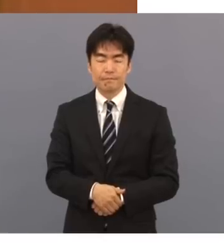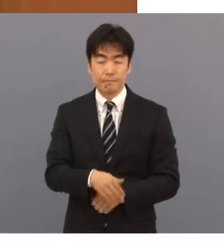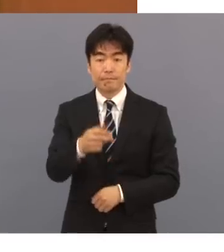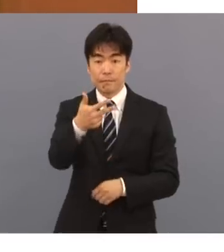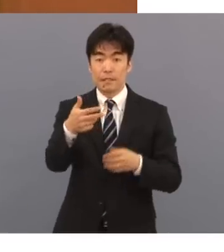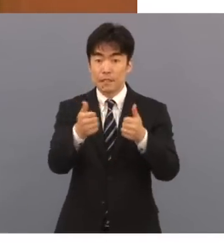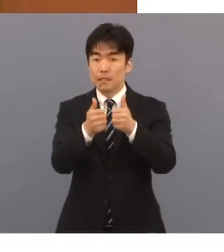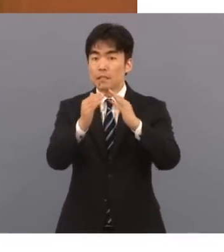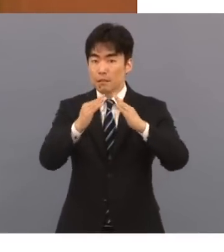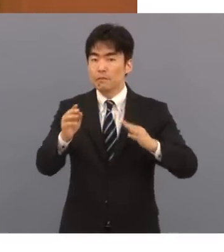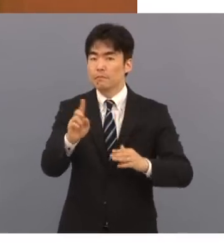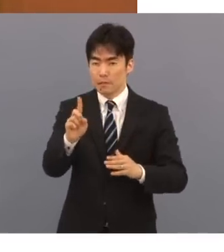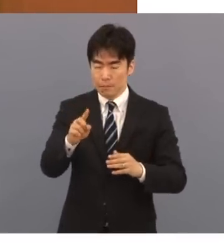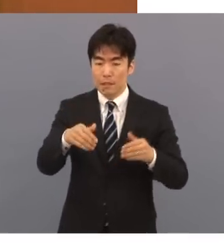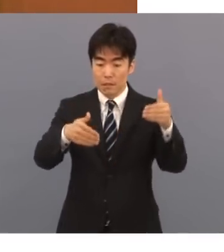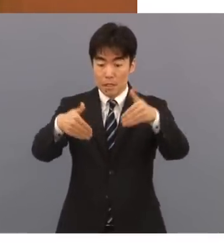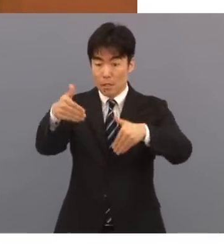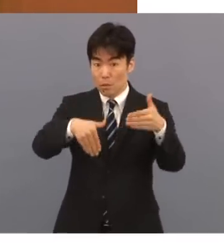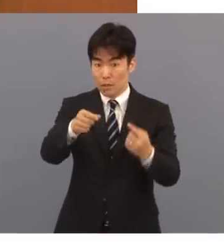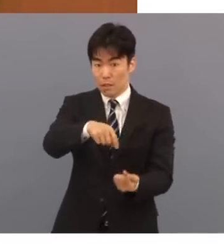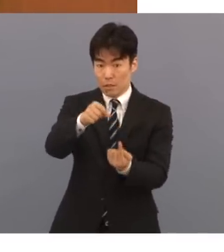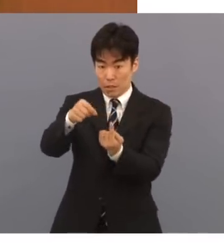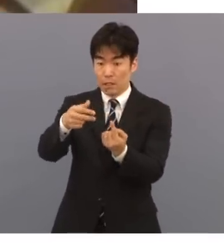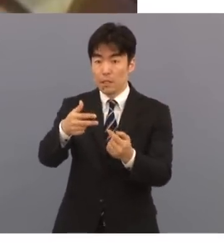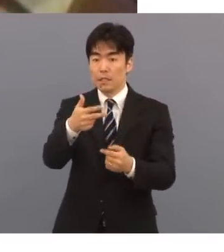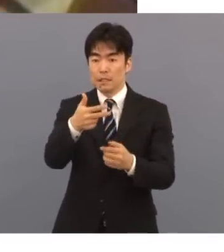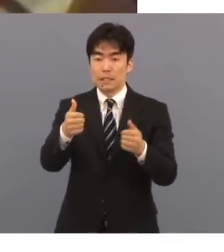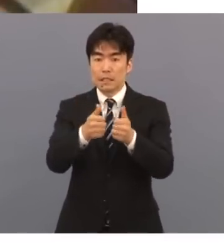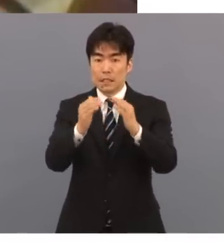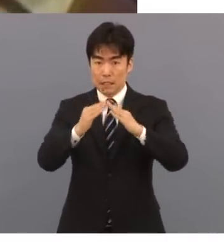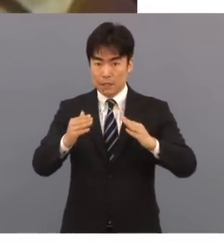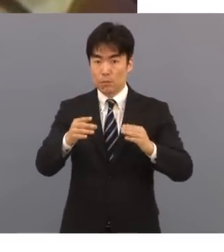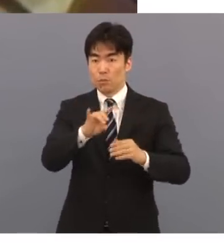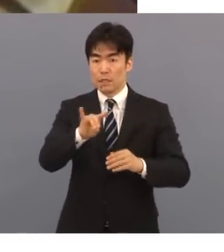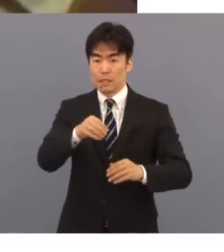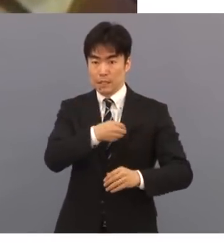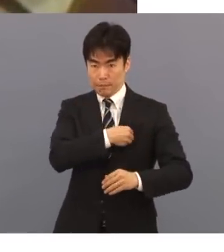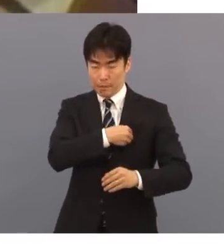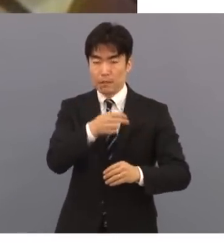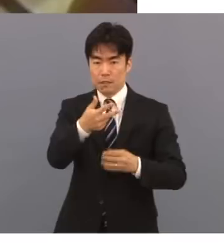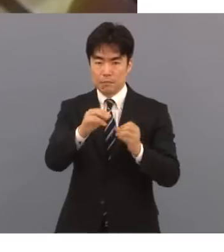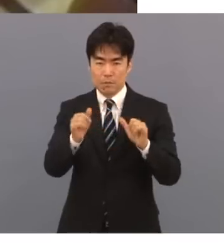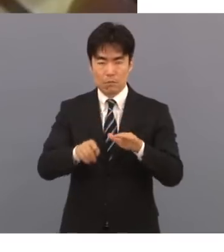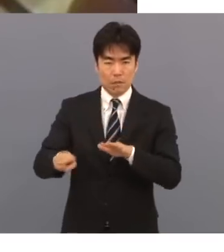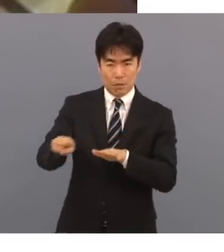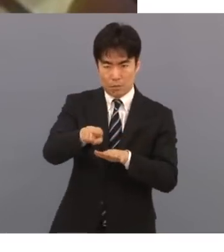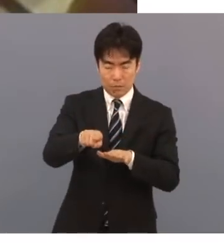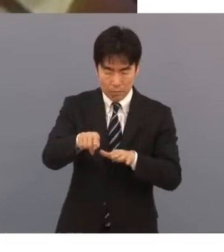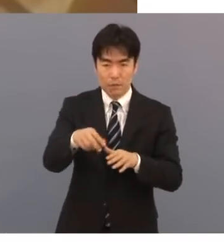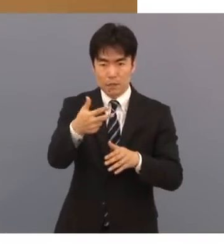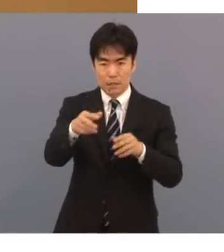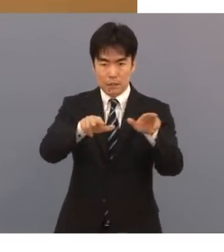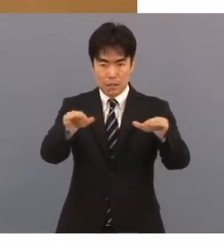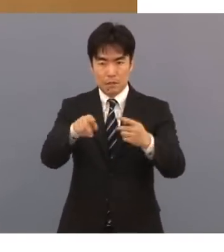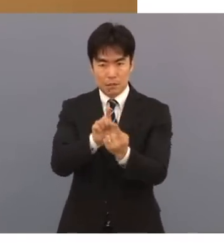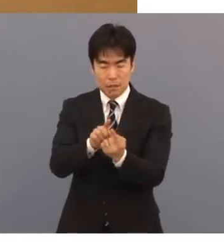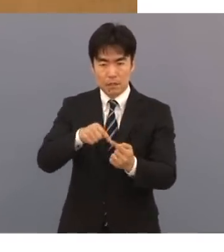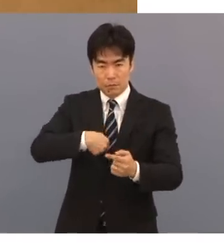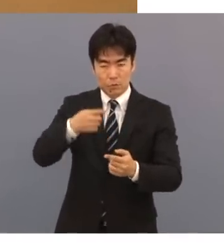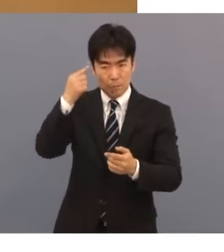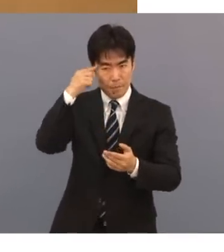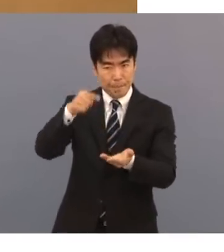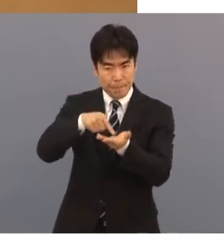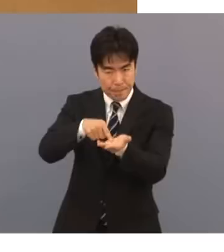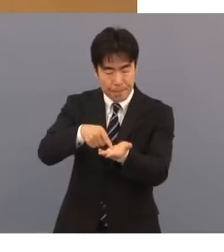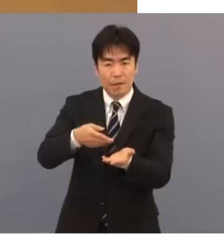市議会とは、選挙で選ばれた市議会議員が市民の代表として市政に市民の意見を反映